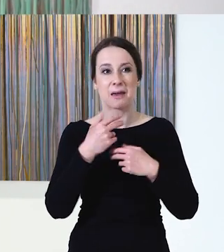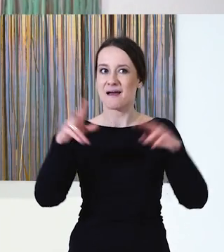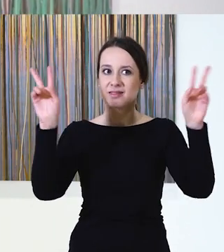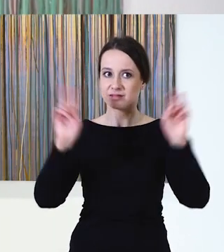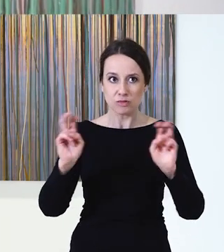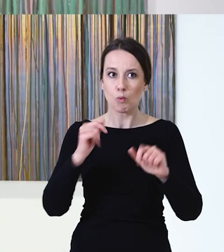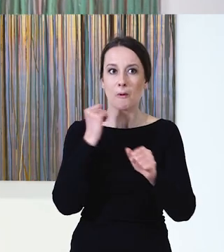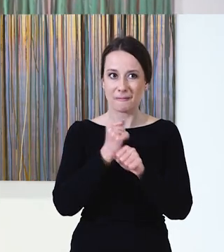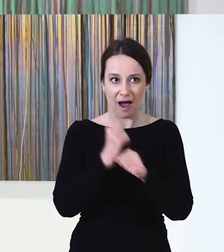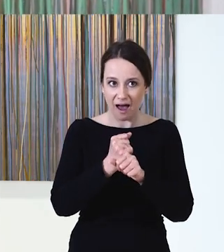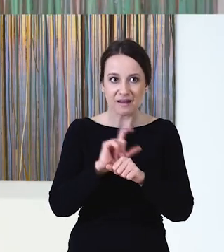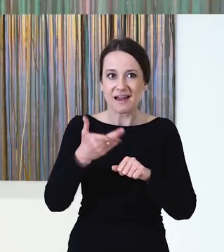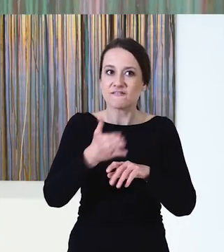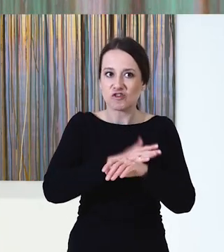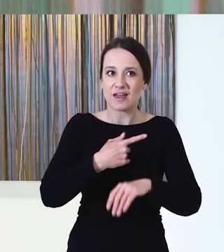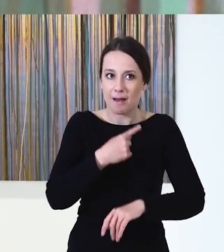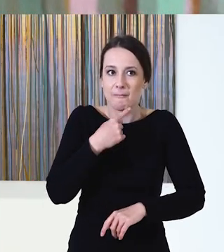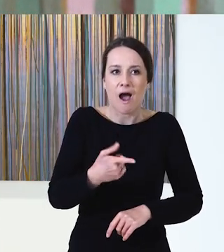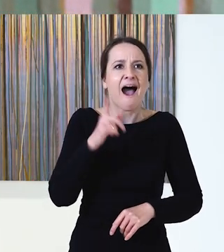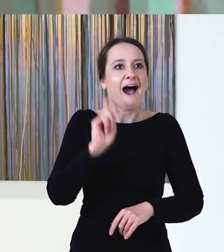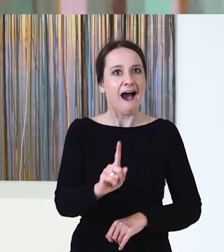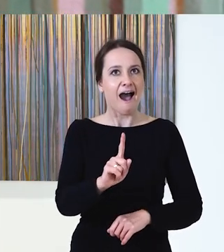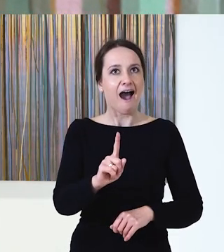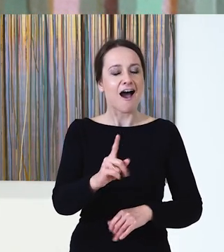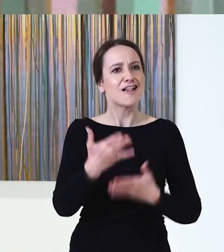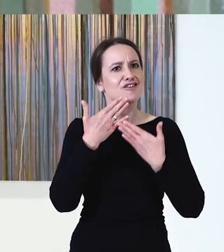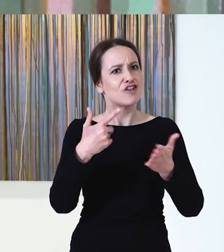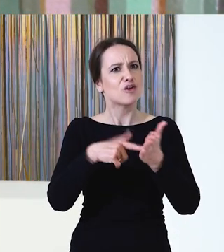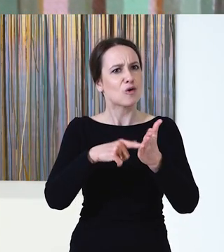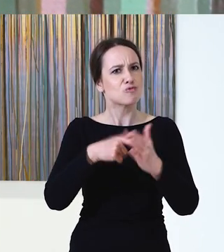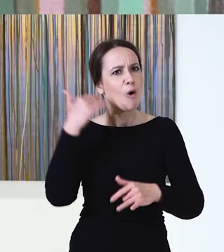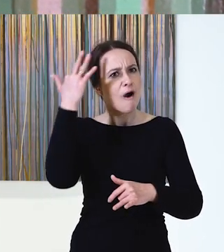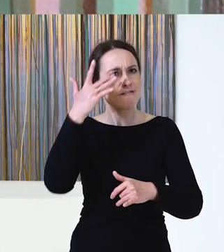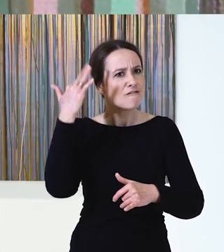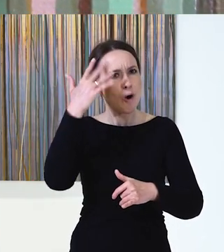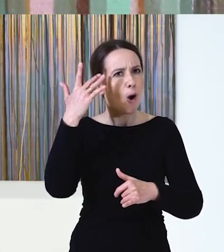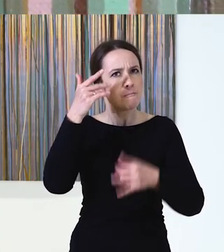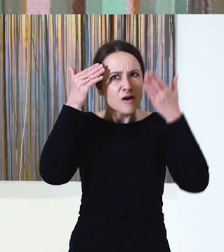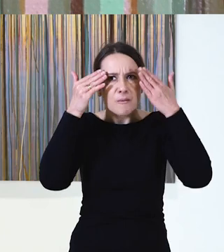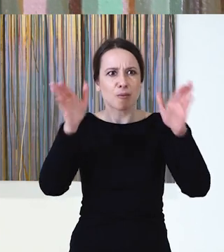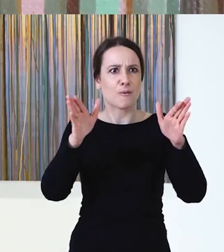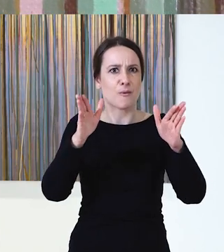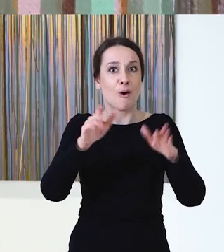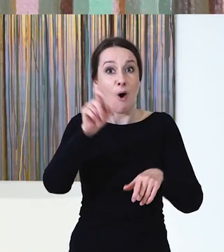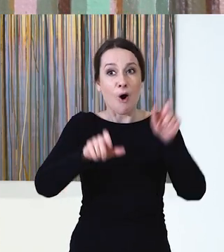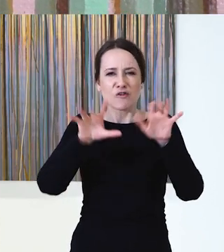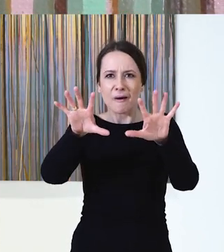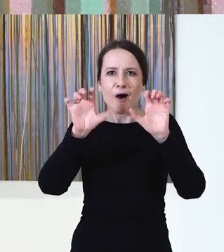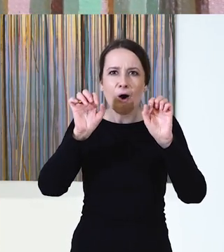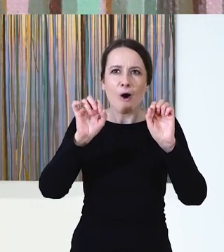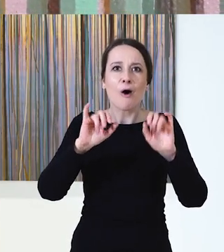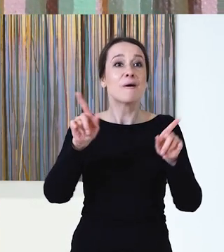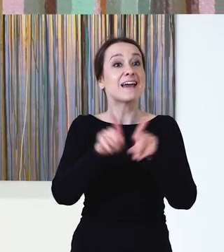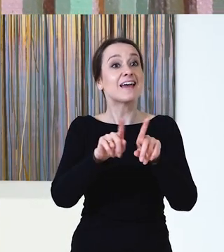otwierają duży duże pole wyobraźni dla oglądającego i świadczeń co też o dużej wyobraźni